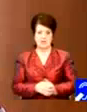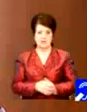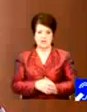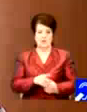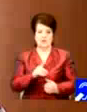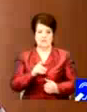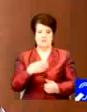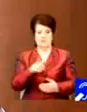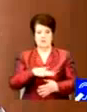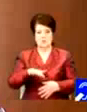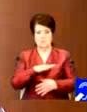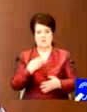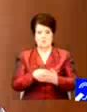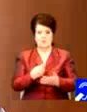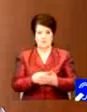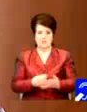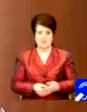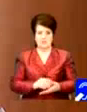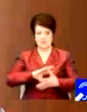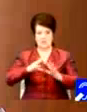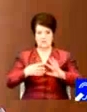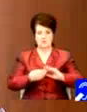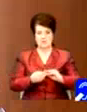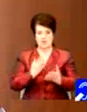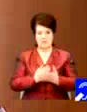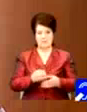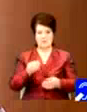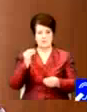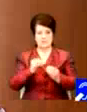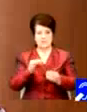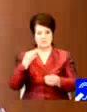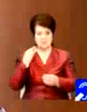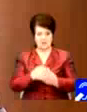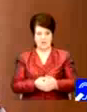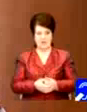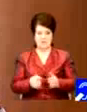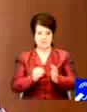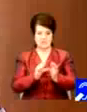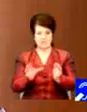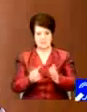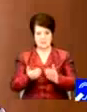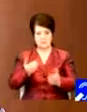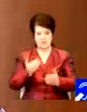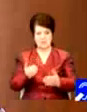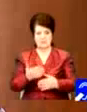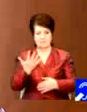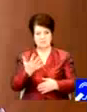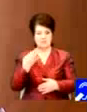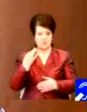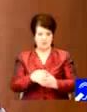În domeniul financiar, cred că în totalitate vreo 10 ani, respectiv în domeniul energetic, mai recent, peste 5